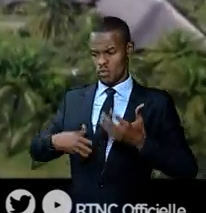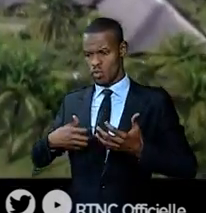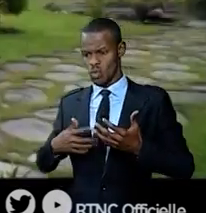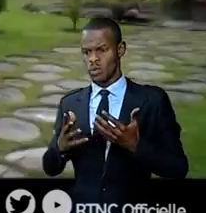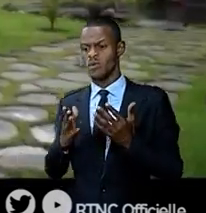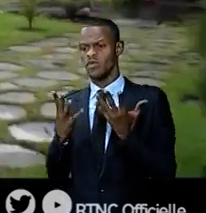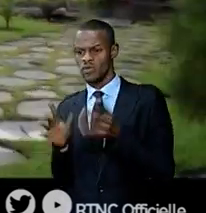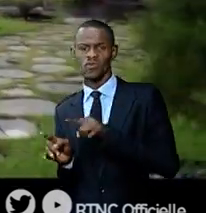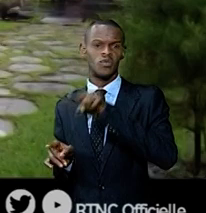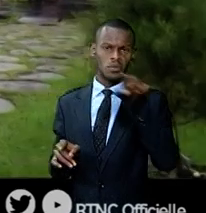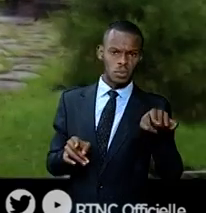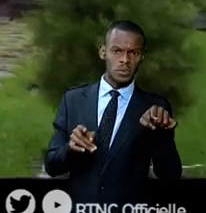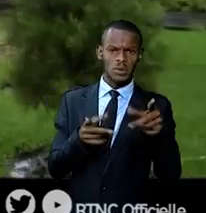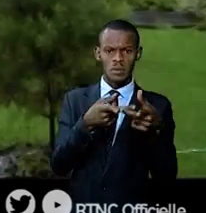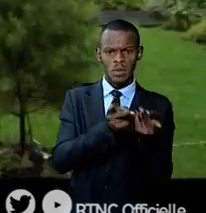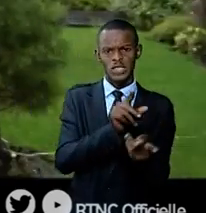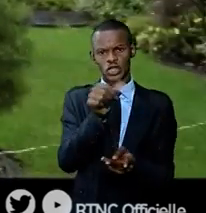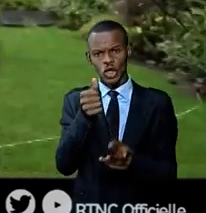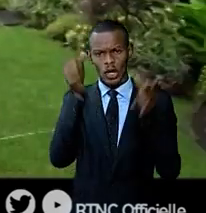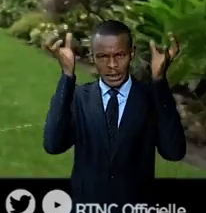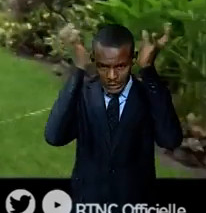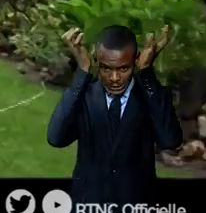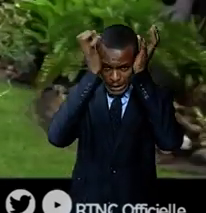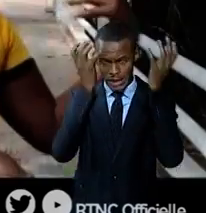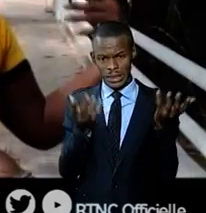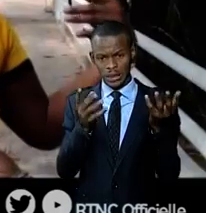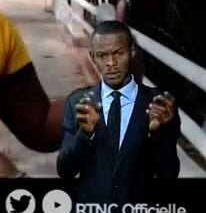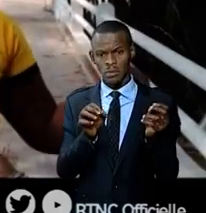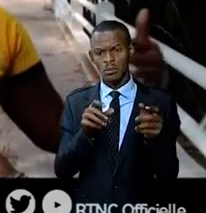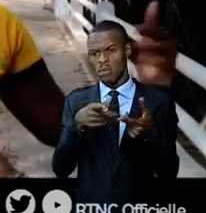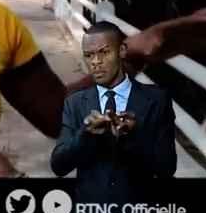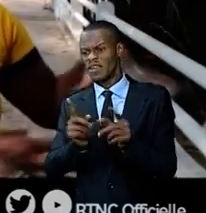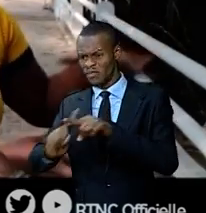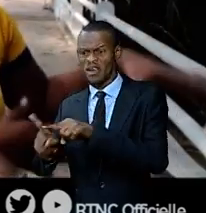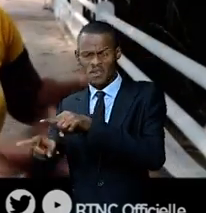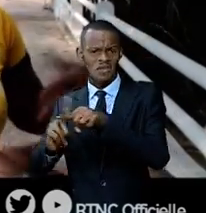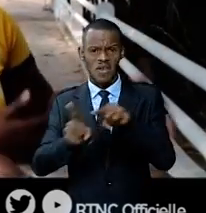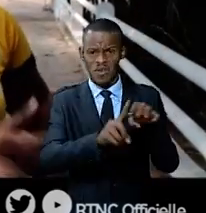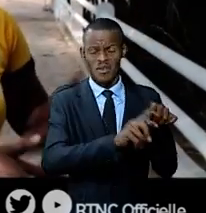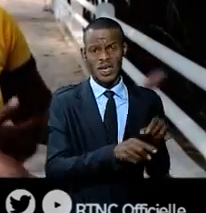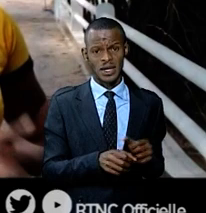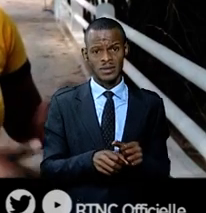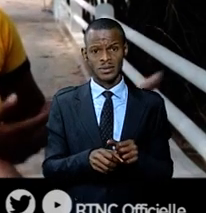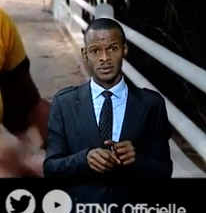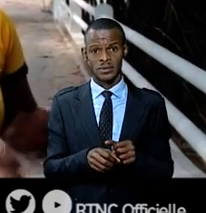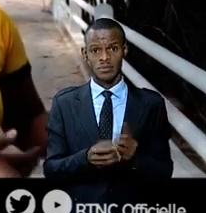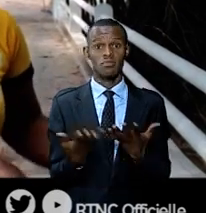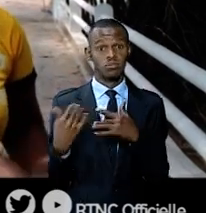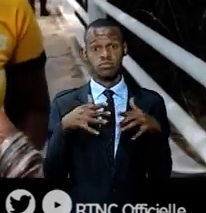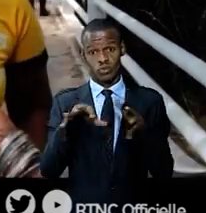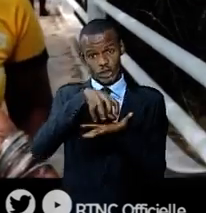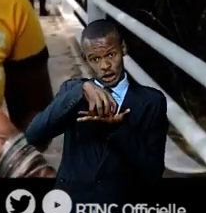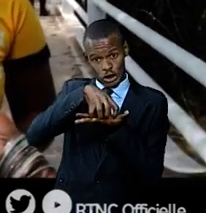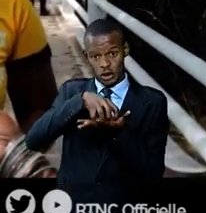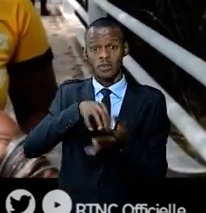de la vallée de l'Antélé. Il y a l'île de Singe où personne n'est jamais entré. Et il y a une autre île qui sert justement à faire des